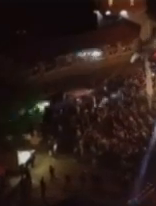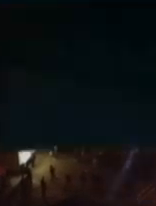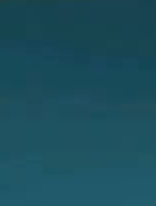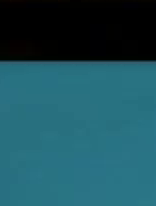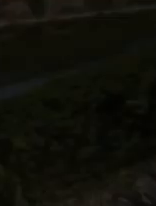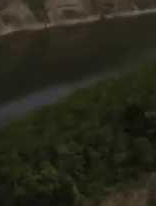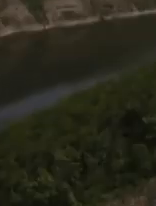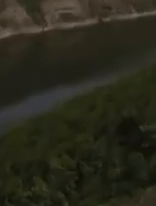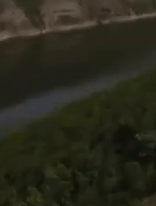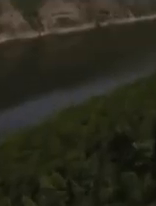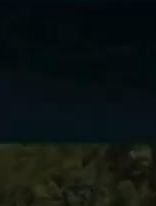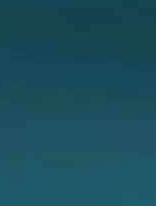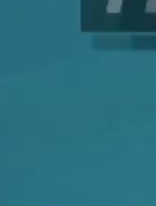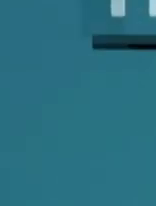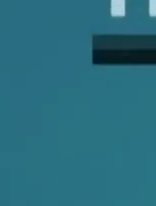Музика